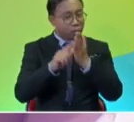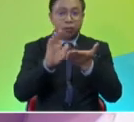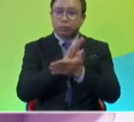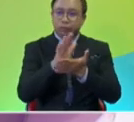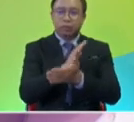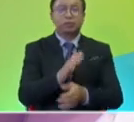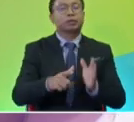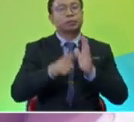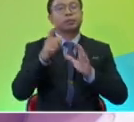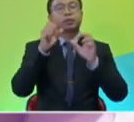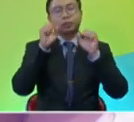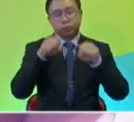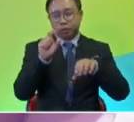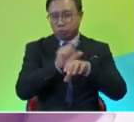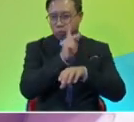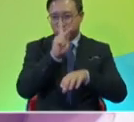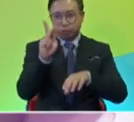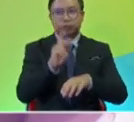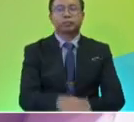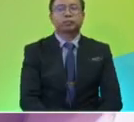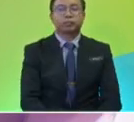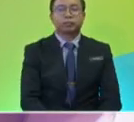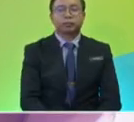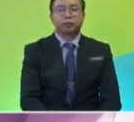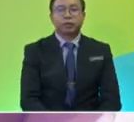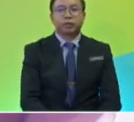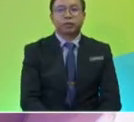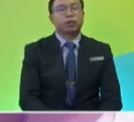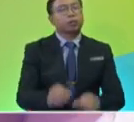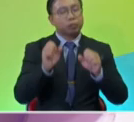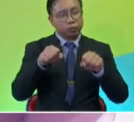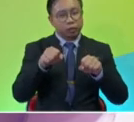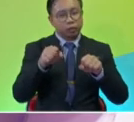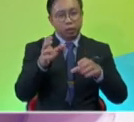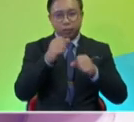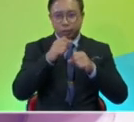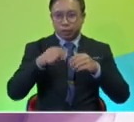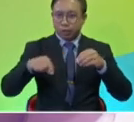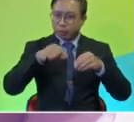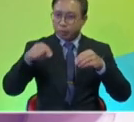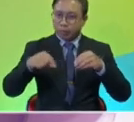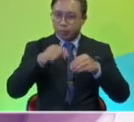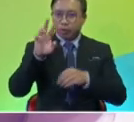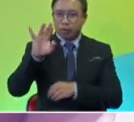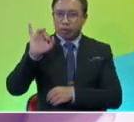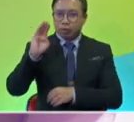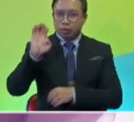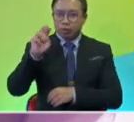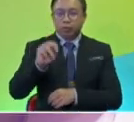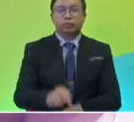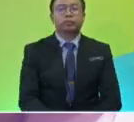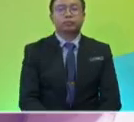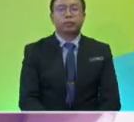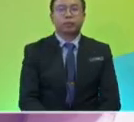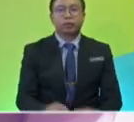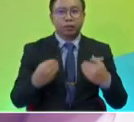kan jadi kita boleh gunakanlah abang punya Kakak punya kita ada reben pun kita boleh guna ya betul